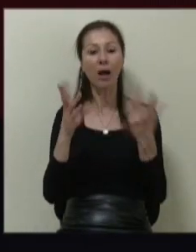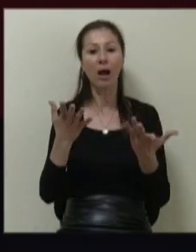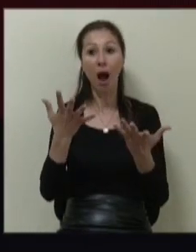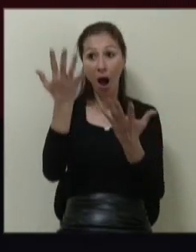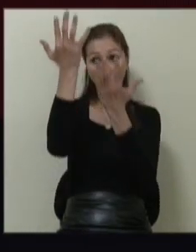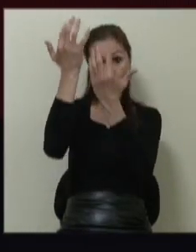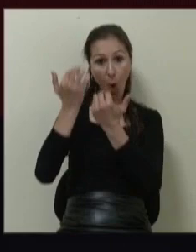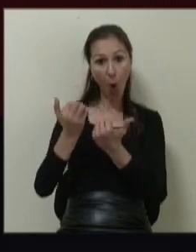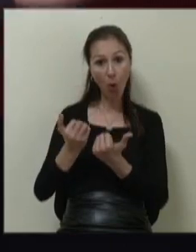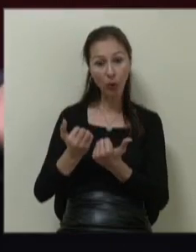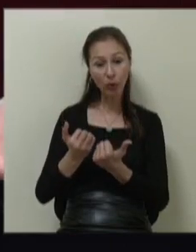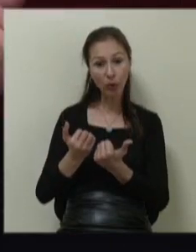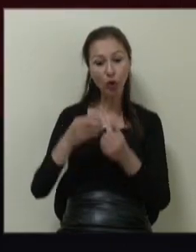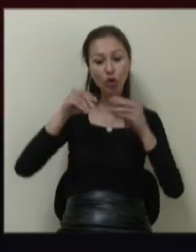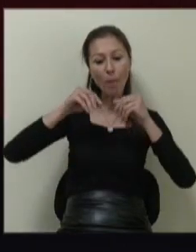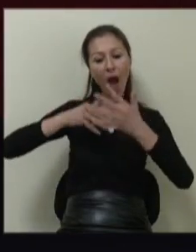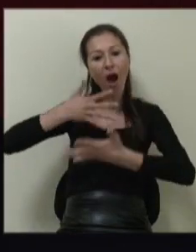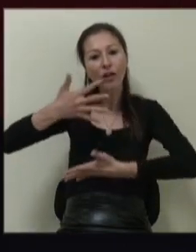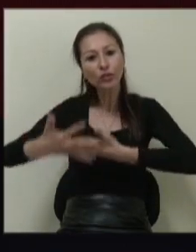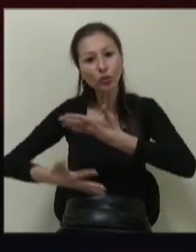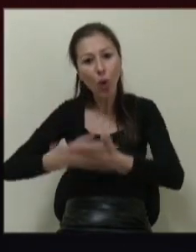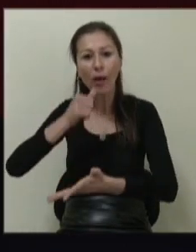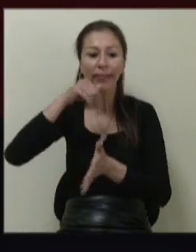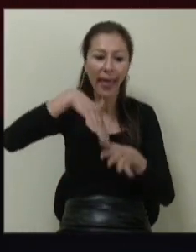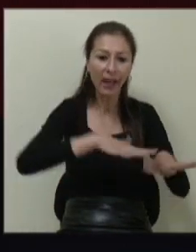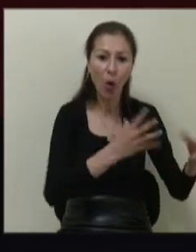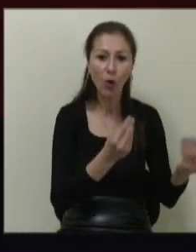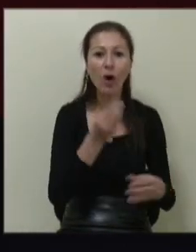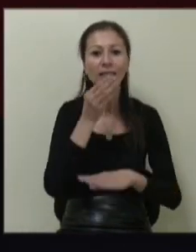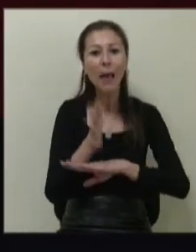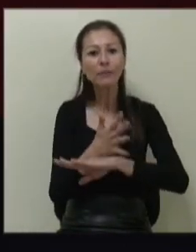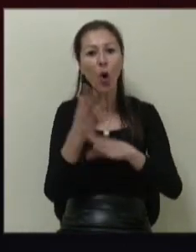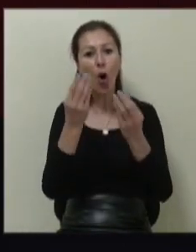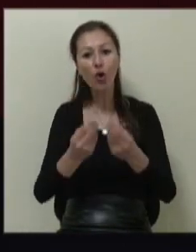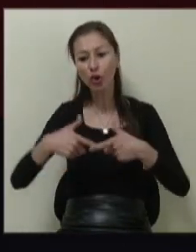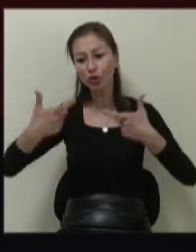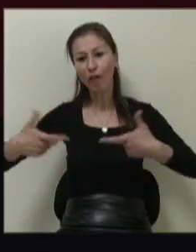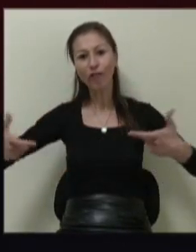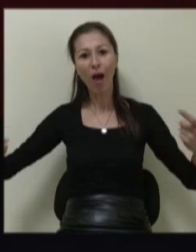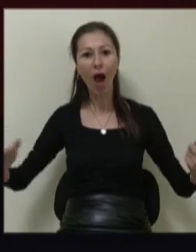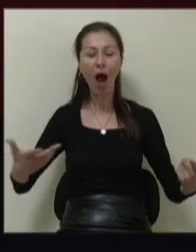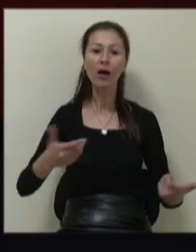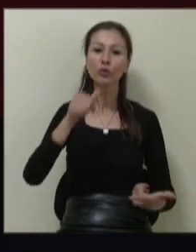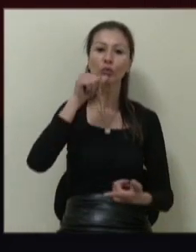Ağıyor ve neticede toprağa karışıyor, nehir oluyor, sebze oluyor, soframıza geliyor, şu şişeye